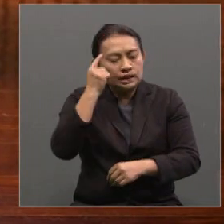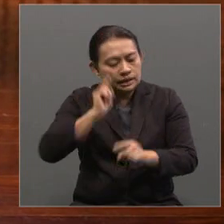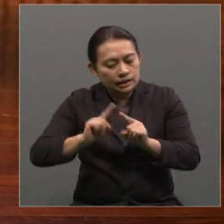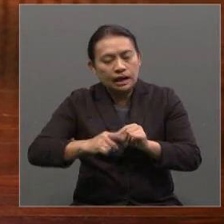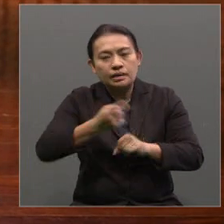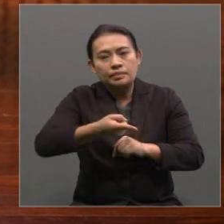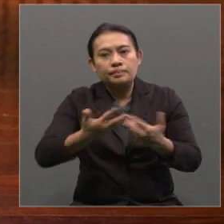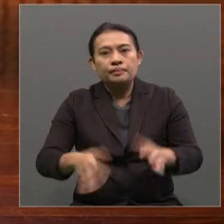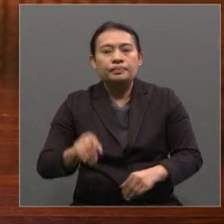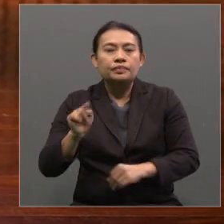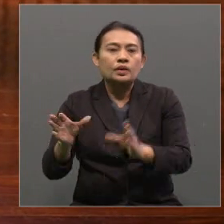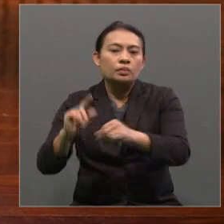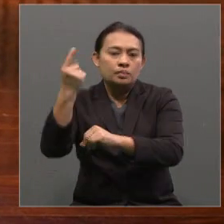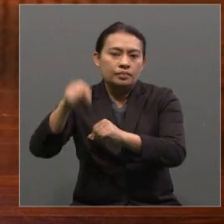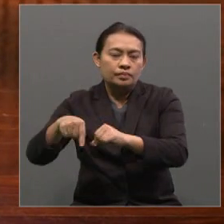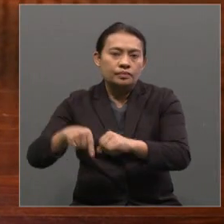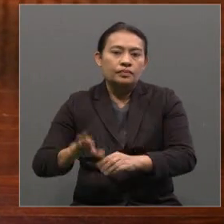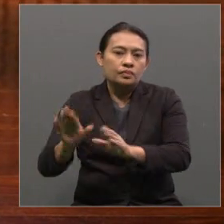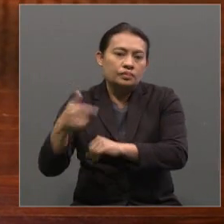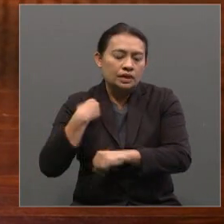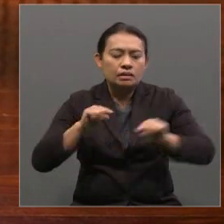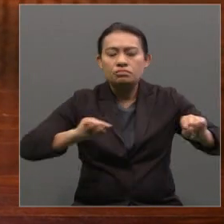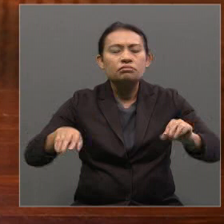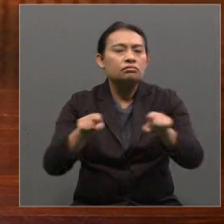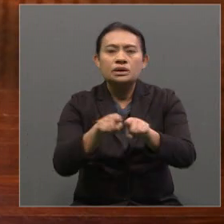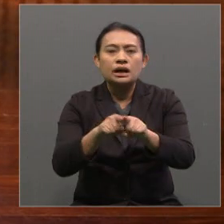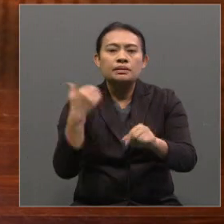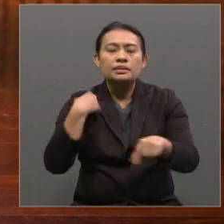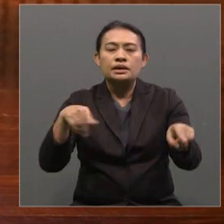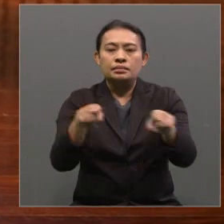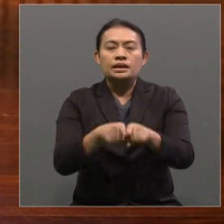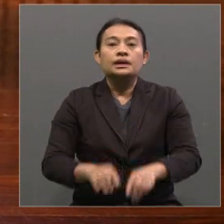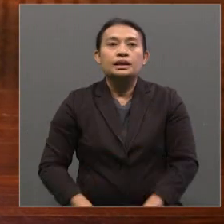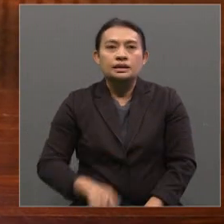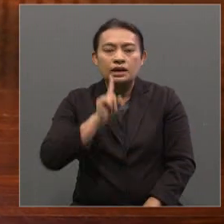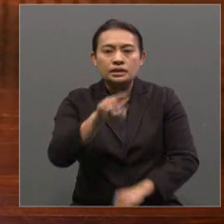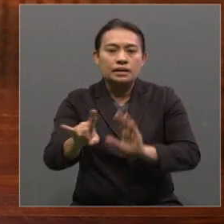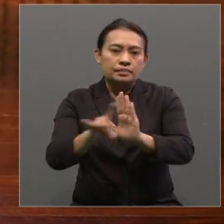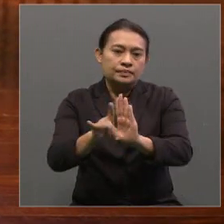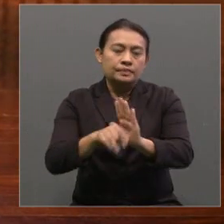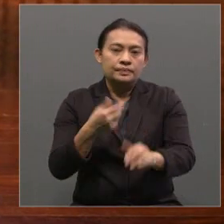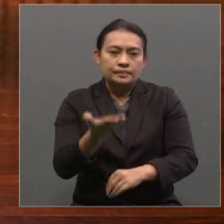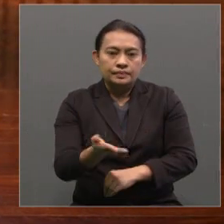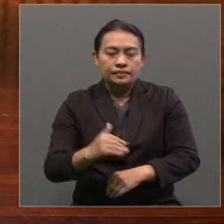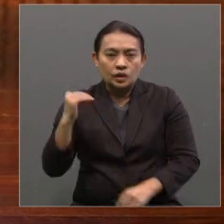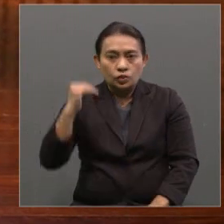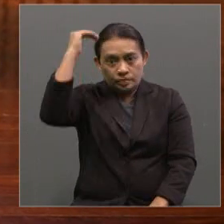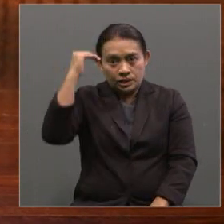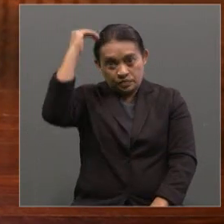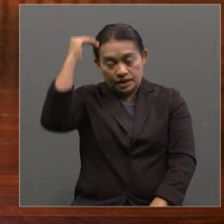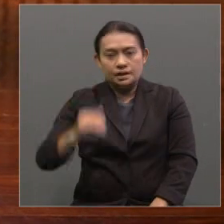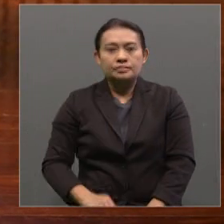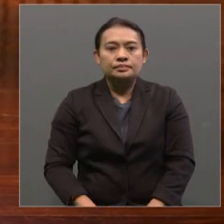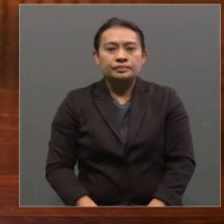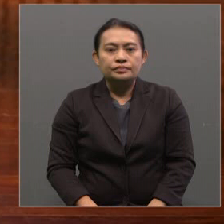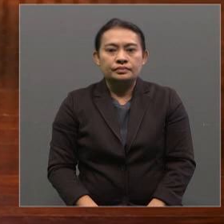ามว่าเสรีนิยมใหม่มีอนุรักษ์นิยมใหม่ก็มีเช่นเดียวกันครับ อาจารย์สุดท้ายอาจารย์ในฐานะคนรุ่นพี่ก็แล้วกัน ครับ อยากฝ